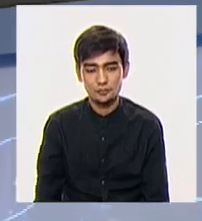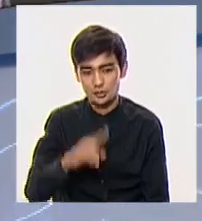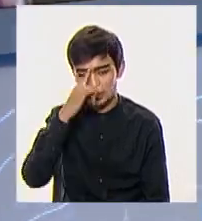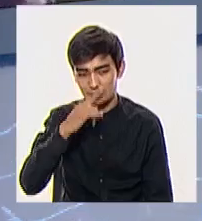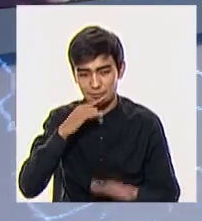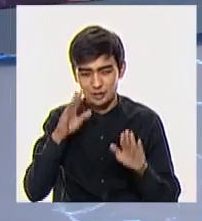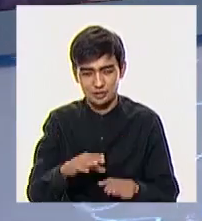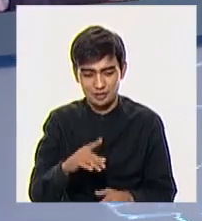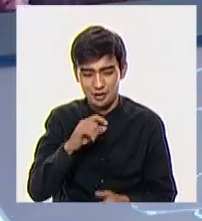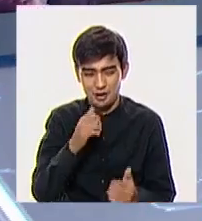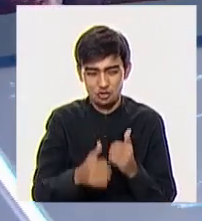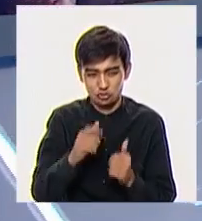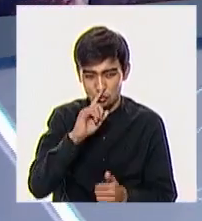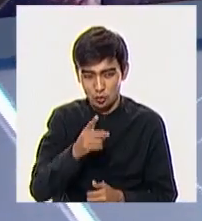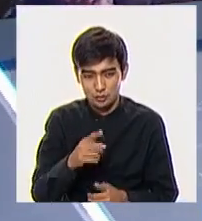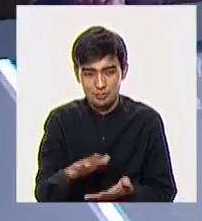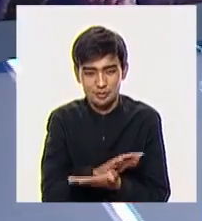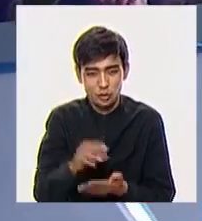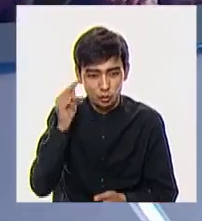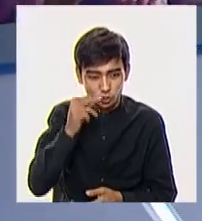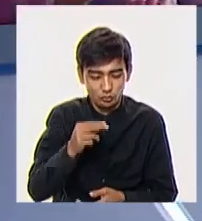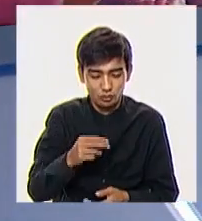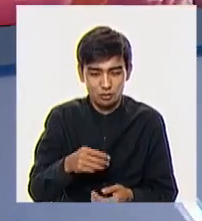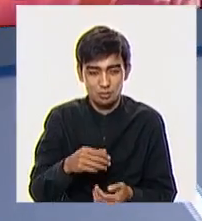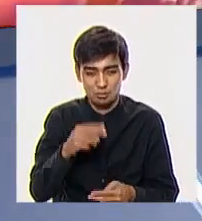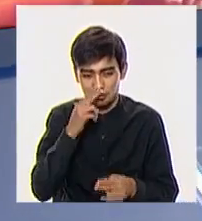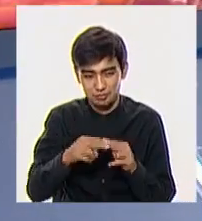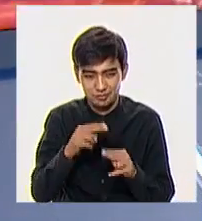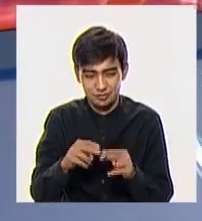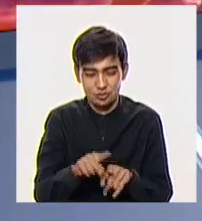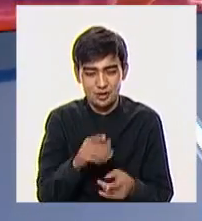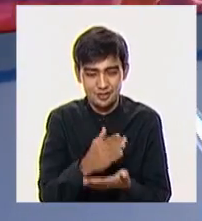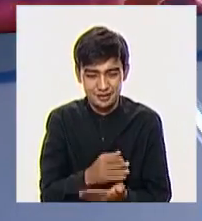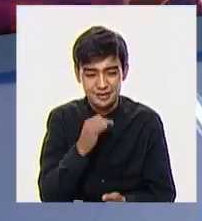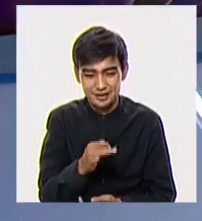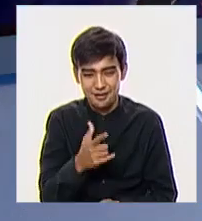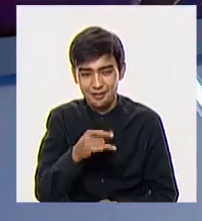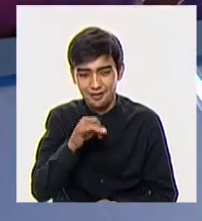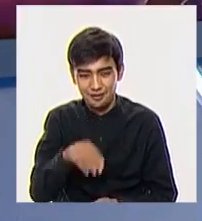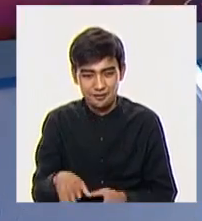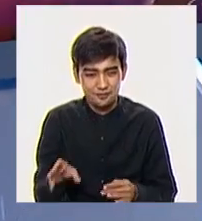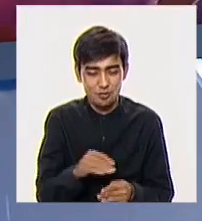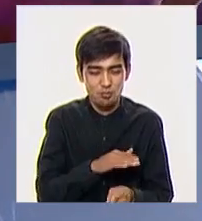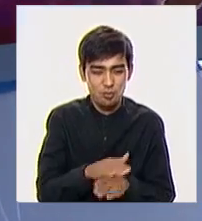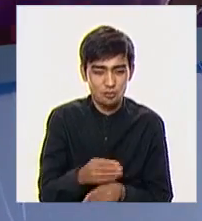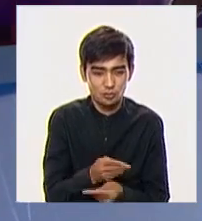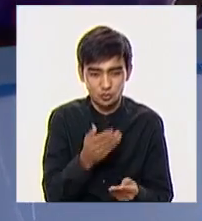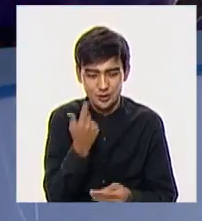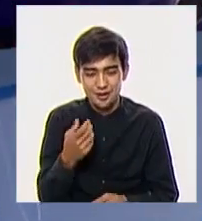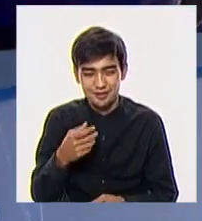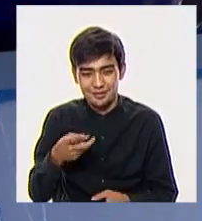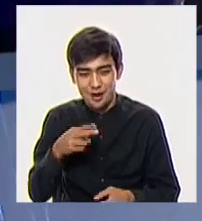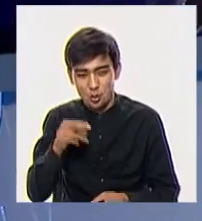Қазақстанда жыл сайын мыңдаған түлек тегін оқудан негізсіз қағылып жатыр. Ал бөлінген грант түгел игерілмейді. Яғни, оқуға деп